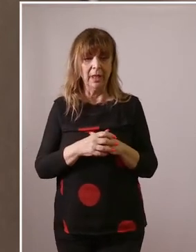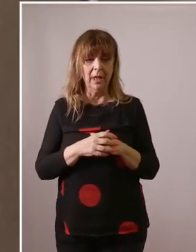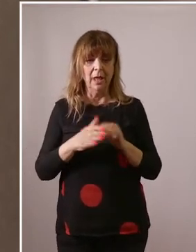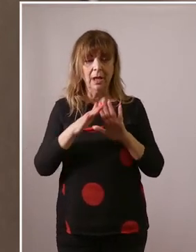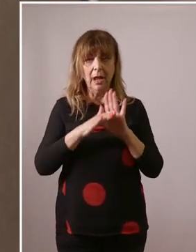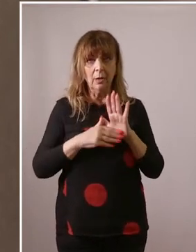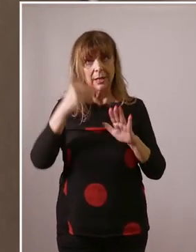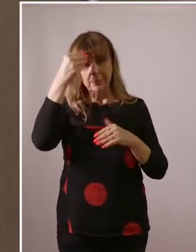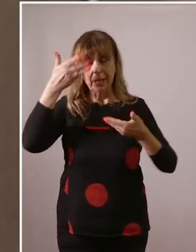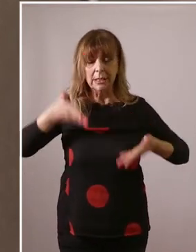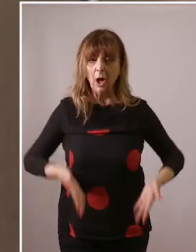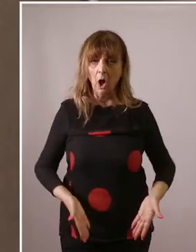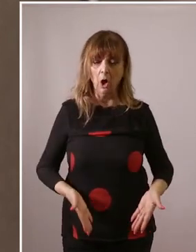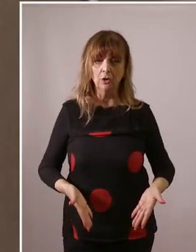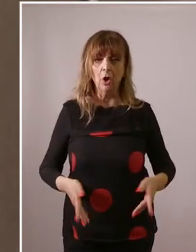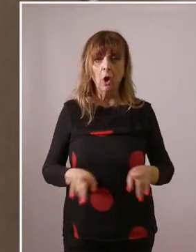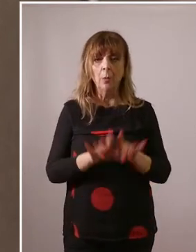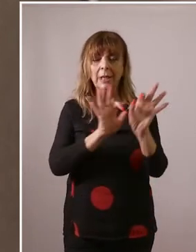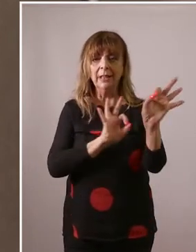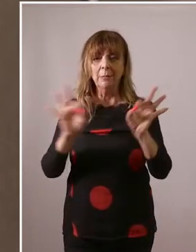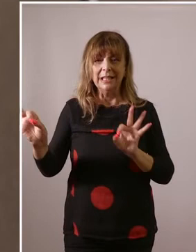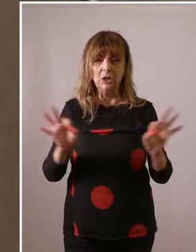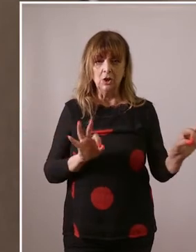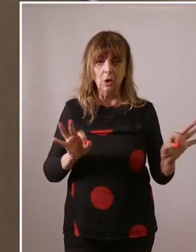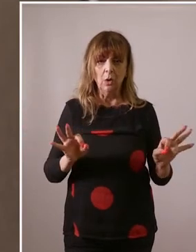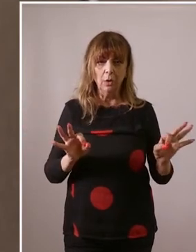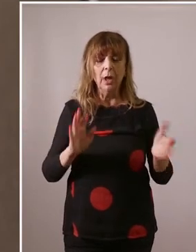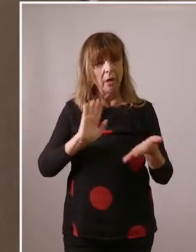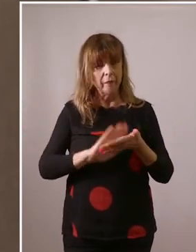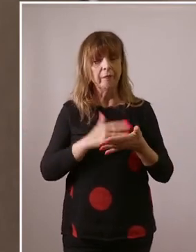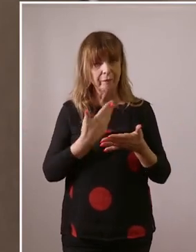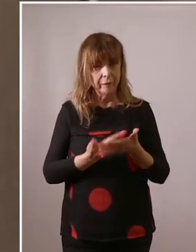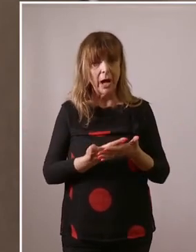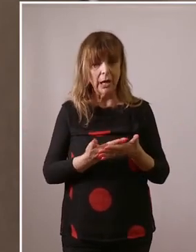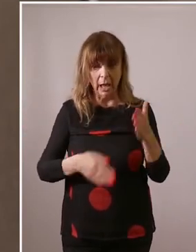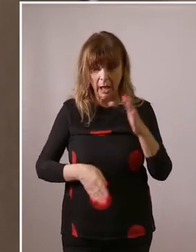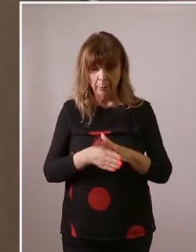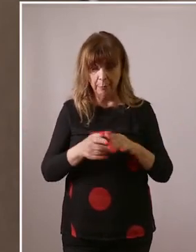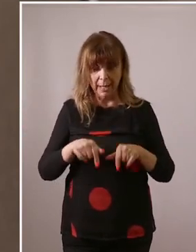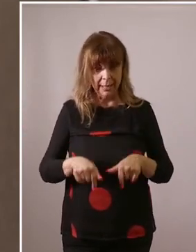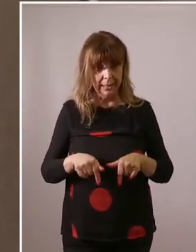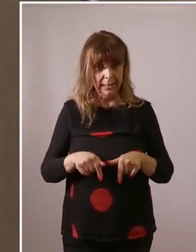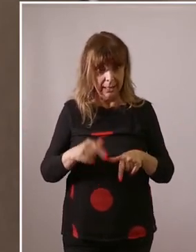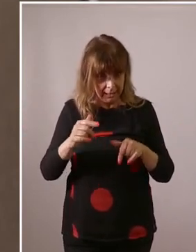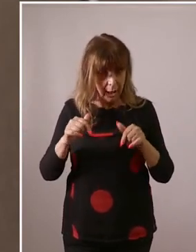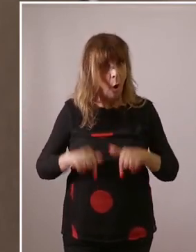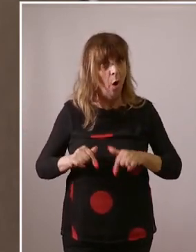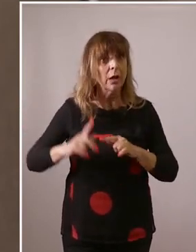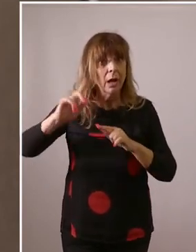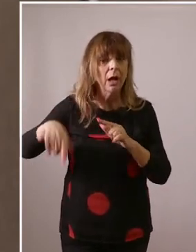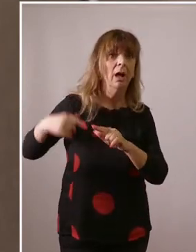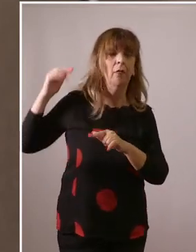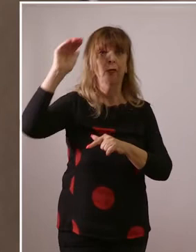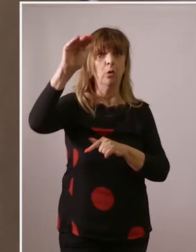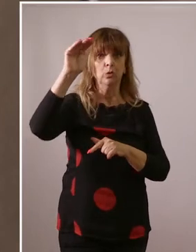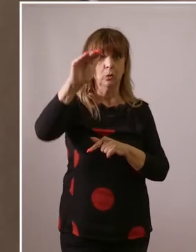pensata oggi come dimensione che varrà soprattutto a partire che farà nel futuro che varia dal